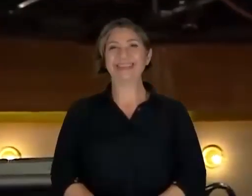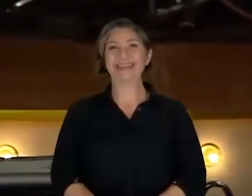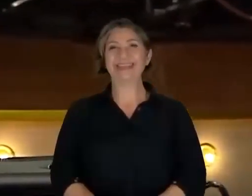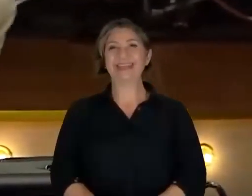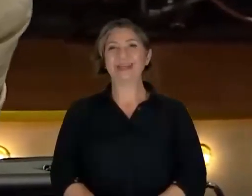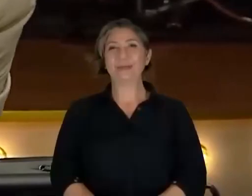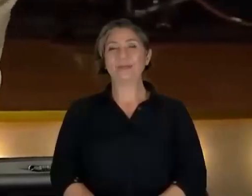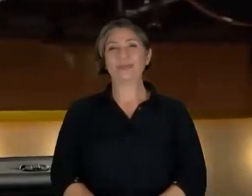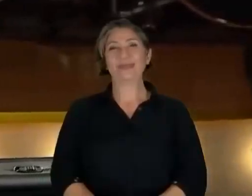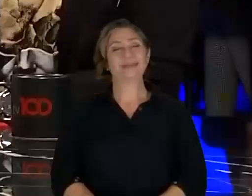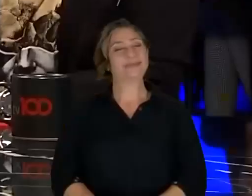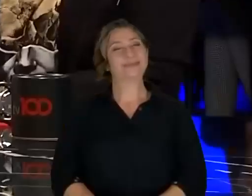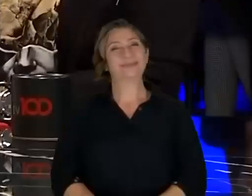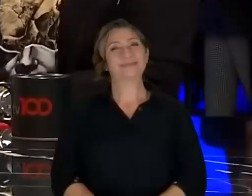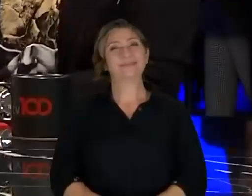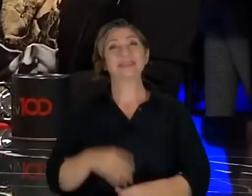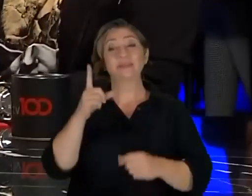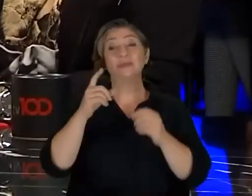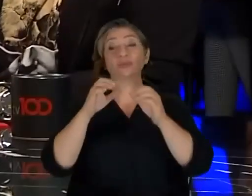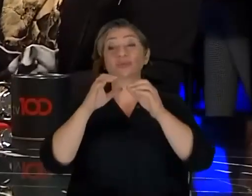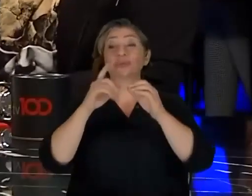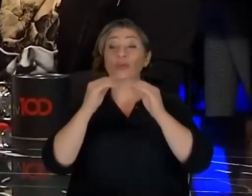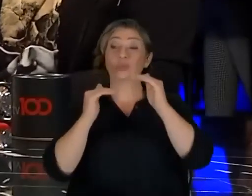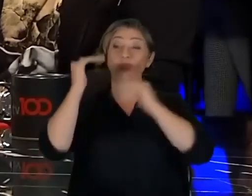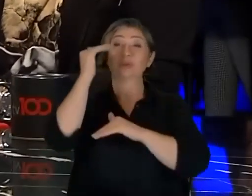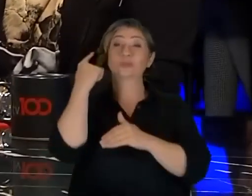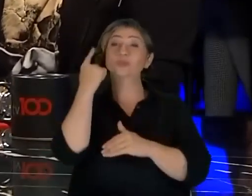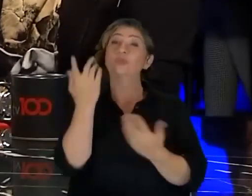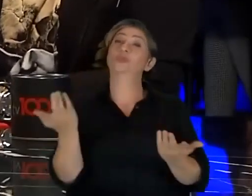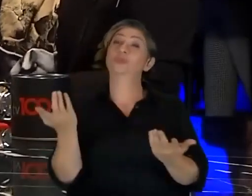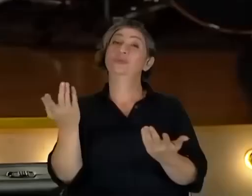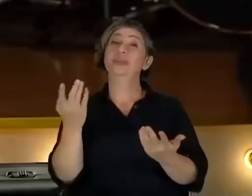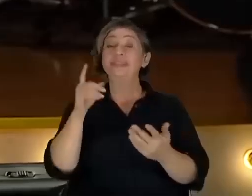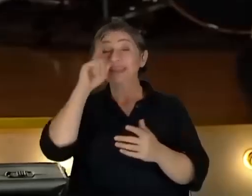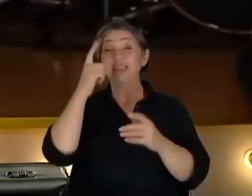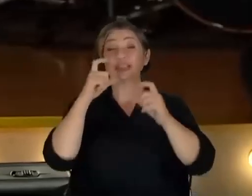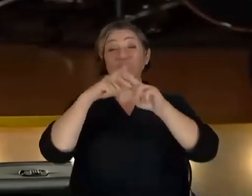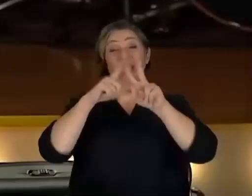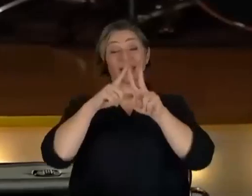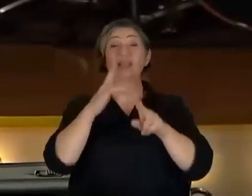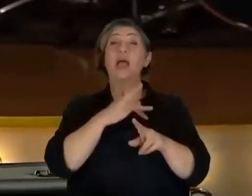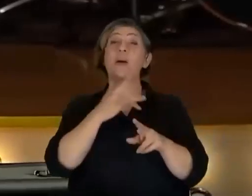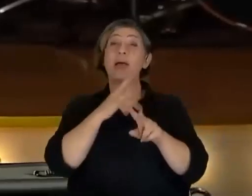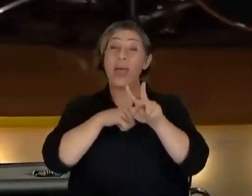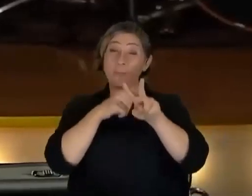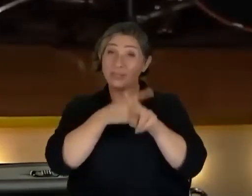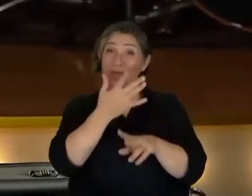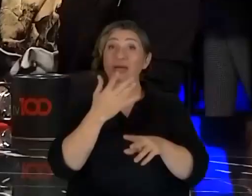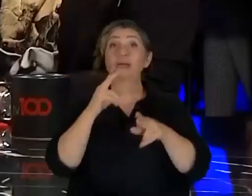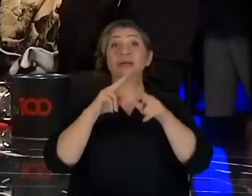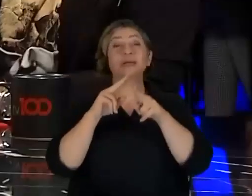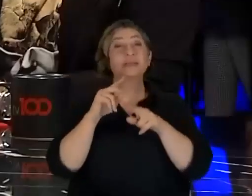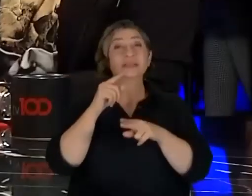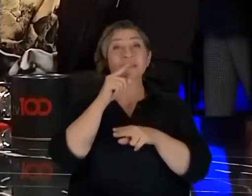Can yani, vallahi harcam. Ama sen ya. Çıtayı çok yükseğe koyuyorsun. Nereye ya? Yani. Ya tabii sadece ki. Can Yaman ya, sadece Can Yaman değil. Sen de John oynadın